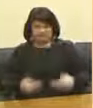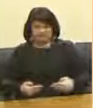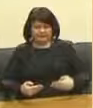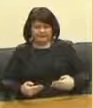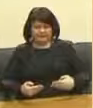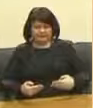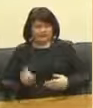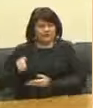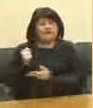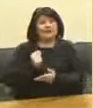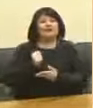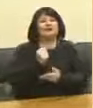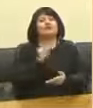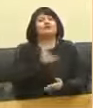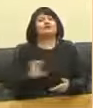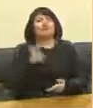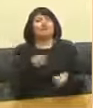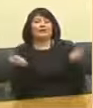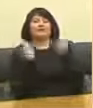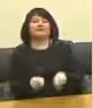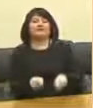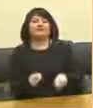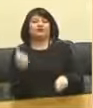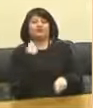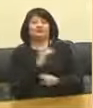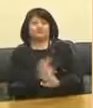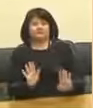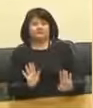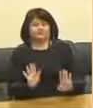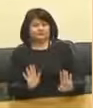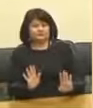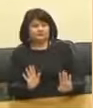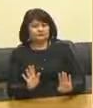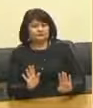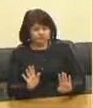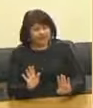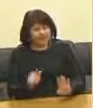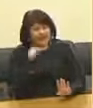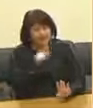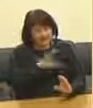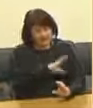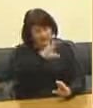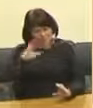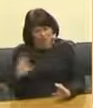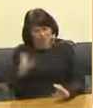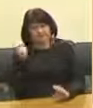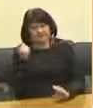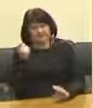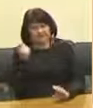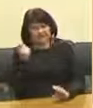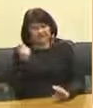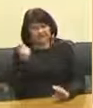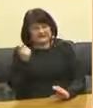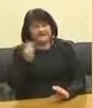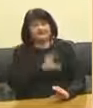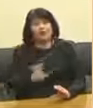κάποιες χρηματοδοτήσεις από την Ευρώπη και αυτά τα χρήματα να οδεύσουν προς τις